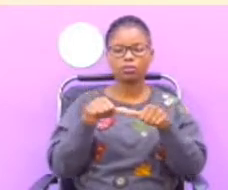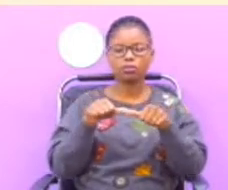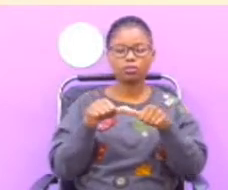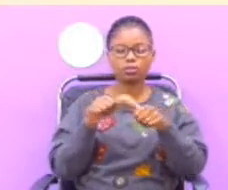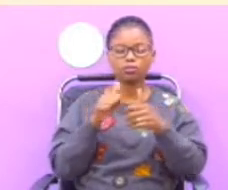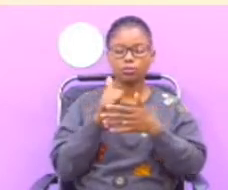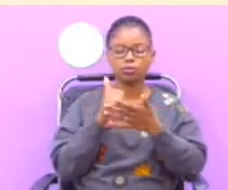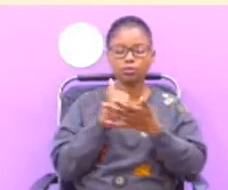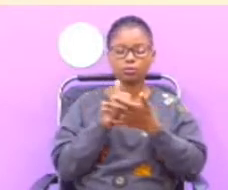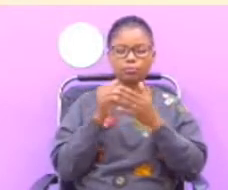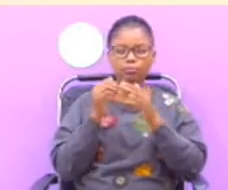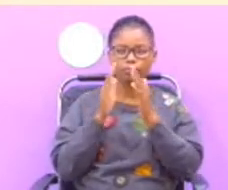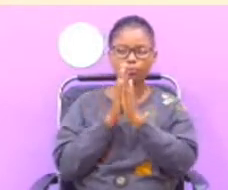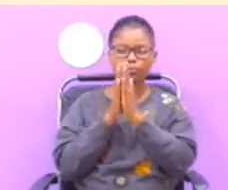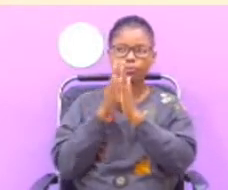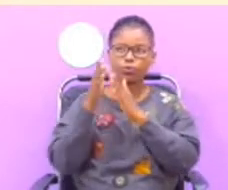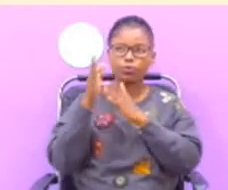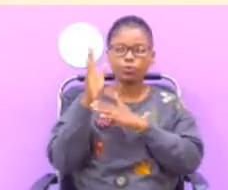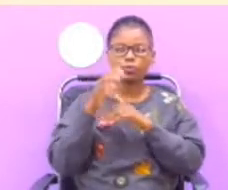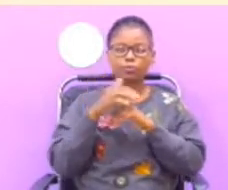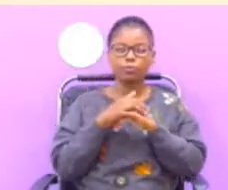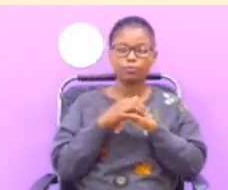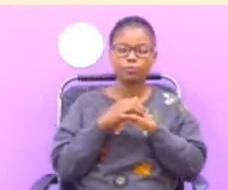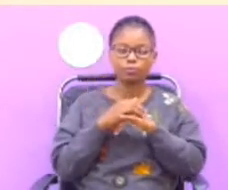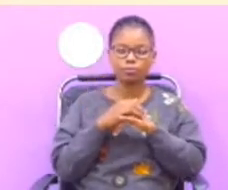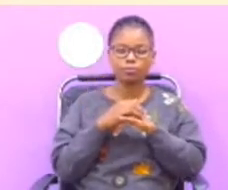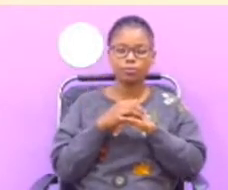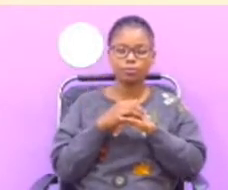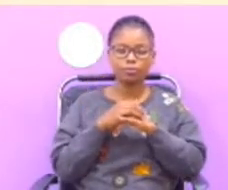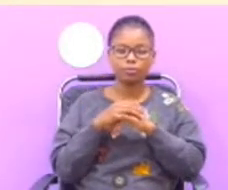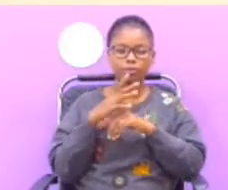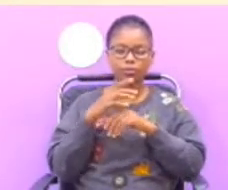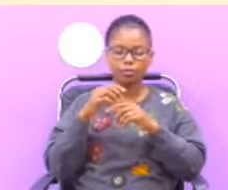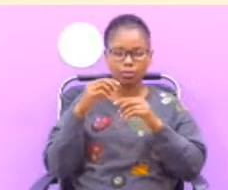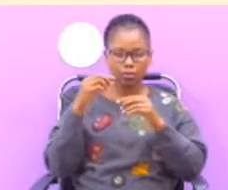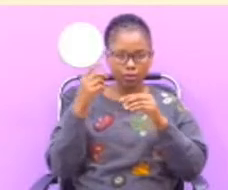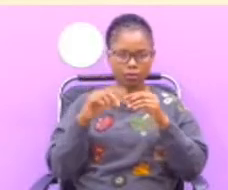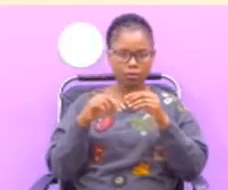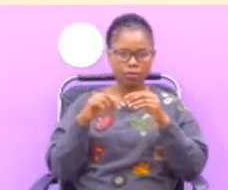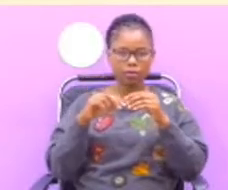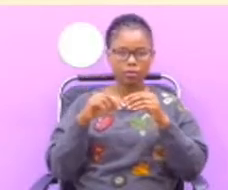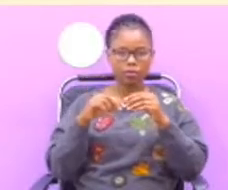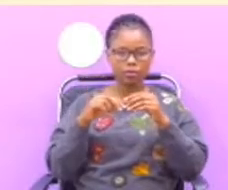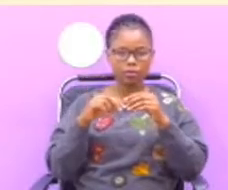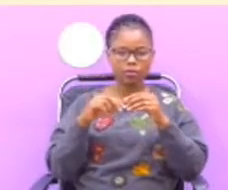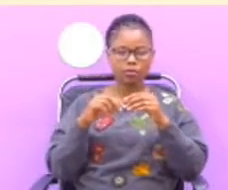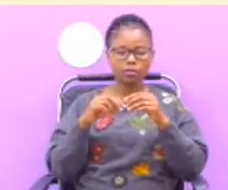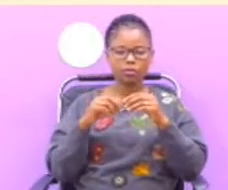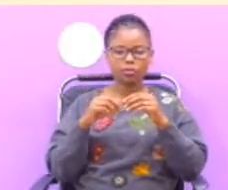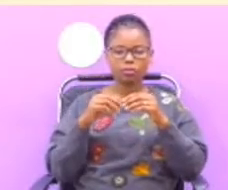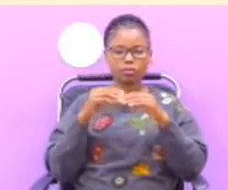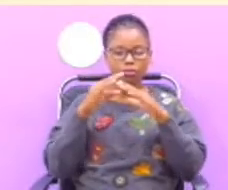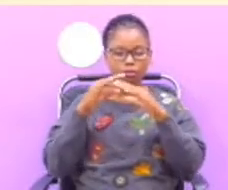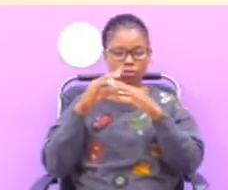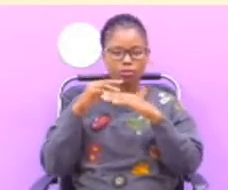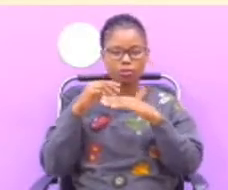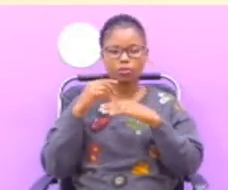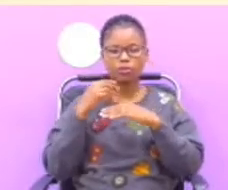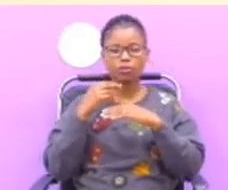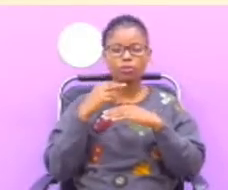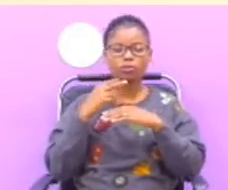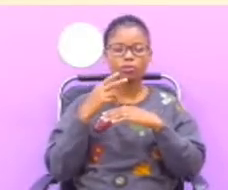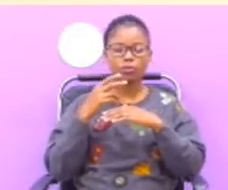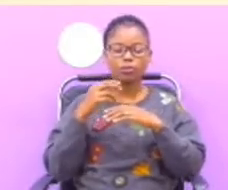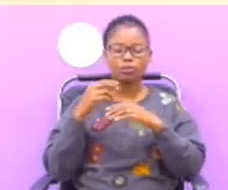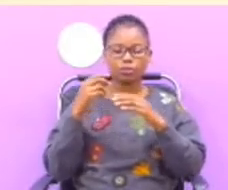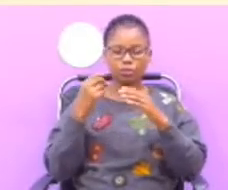sana nakerwo atĩrĩrĩ gũtha mĩgamba mĩtwe gũtha mĩgamba yenyenye gũtha mĩtwe ya